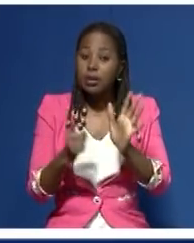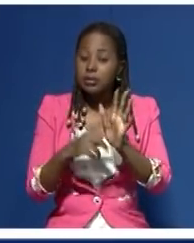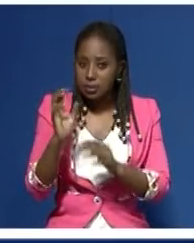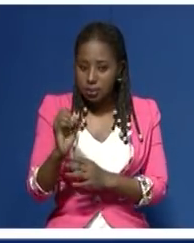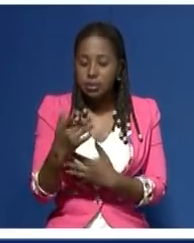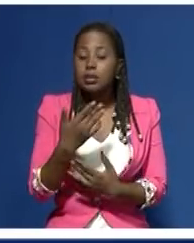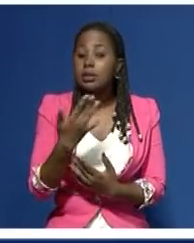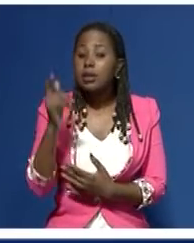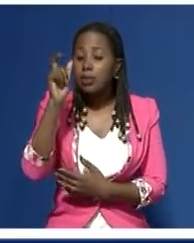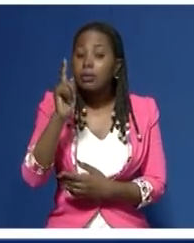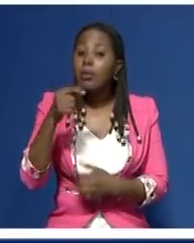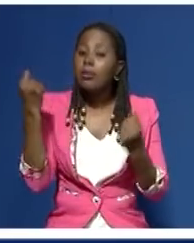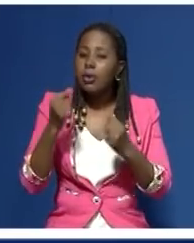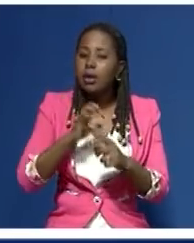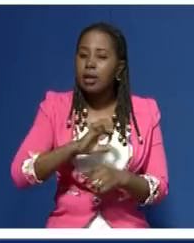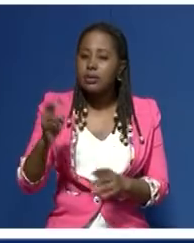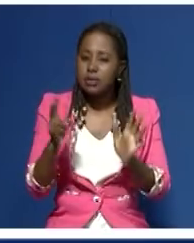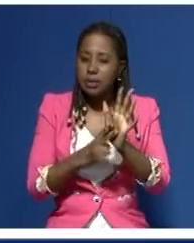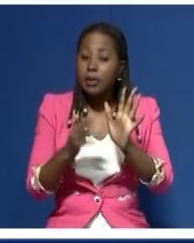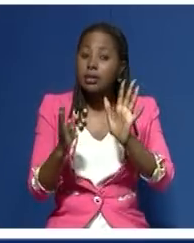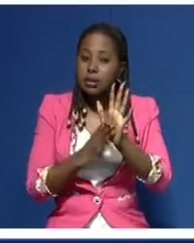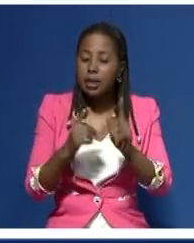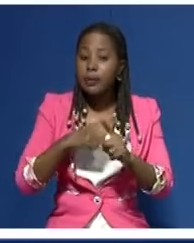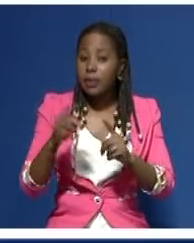182,560. Huku idadi ya waliopona ni